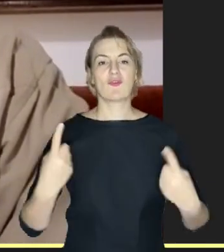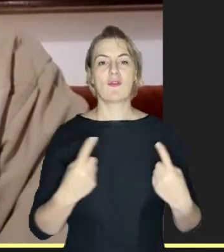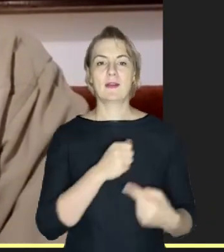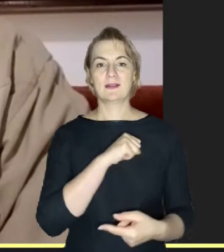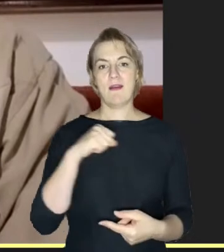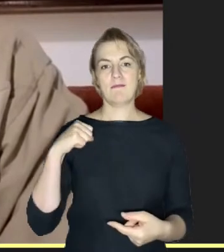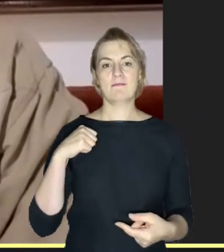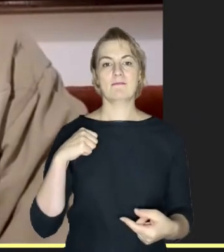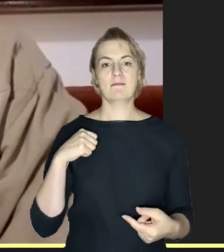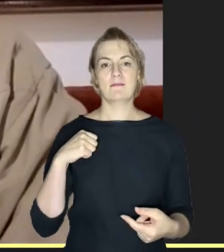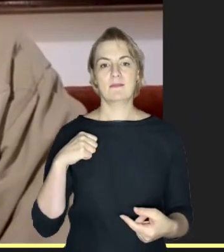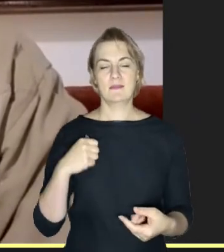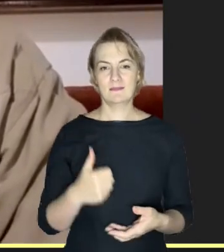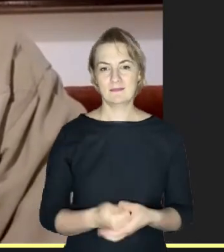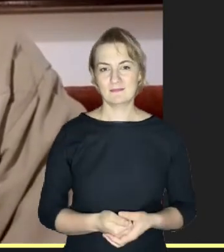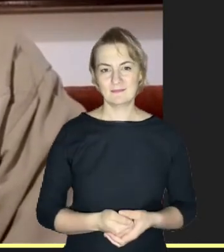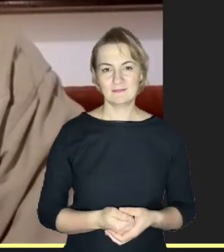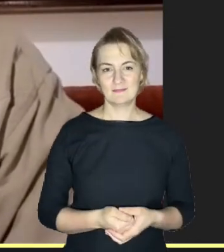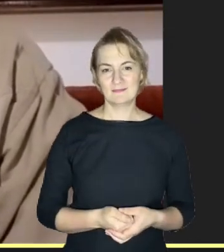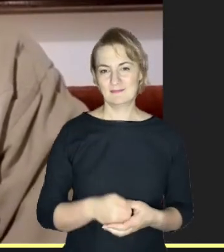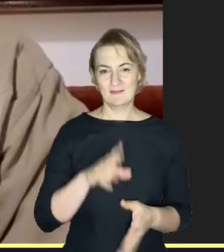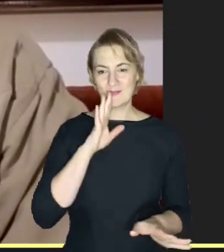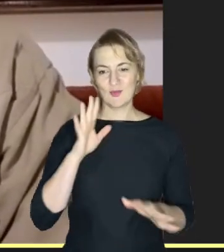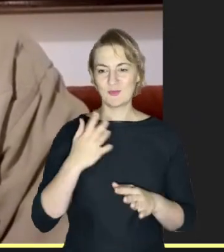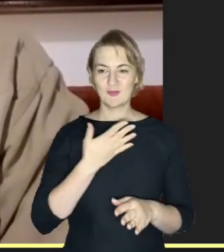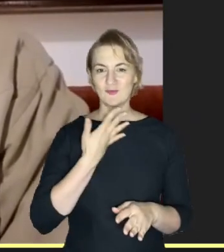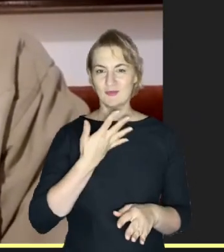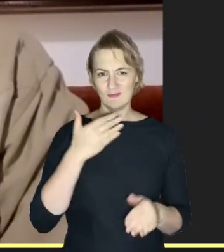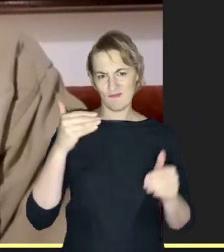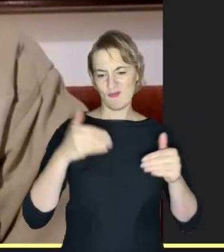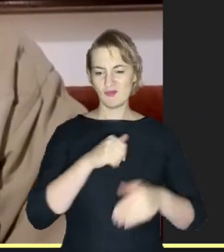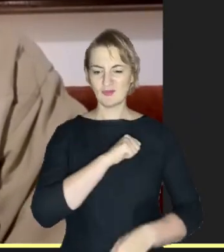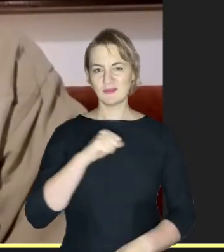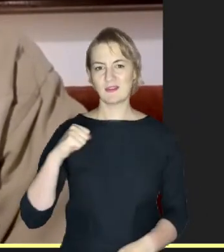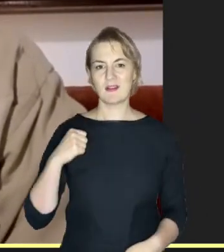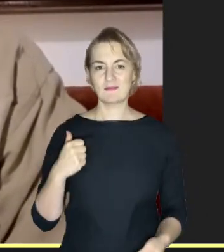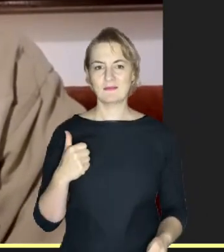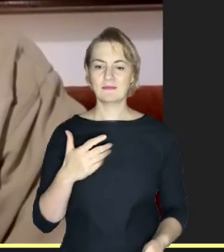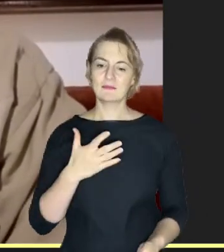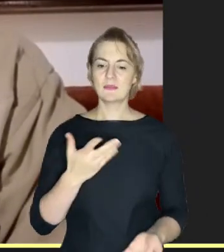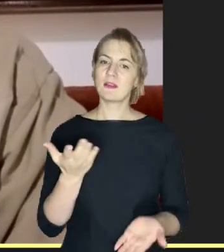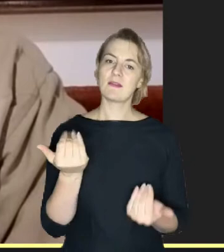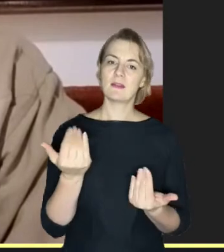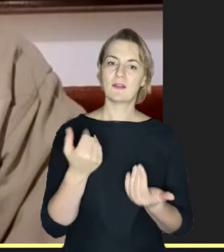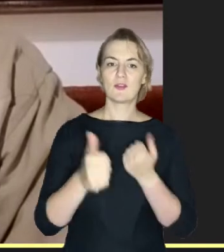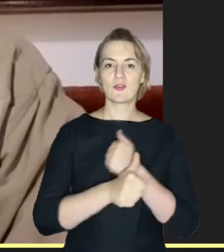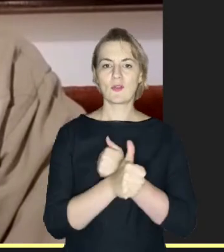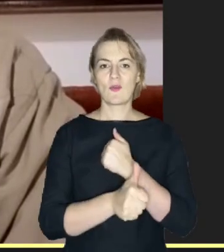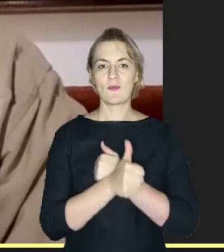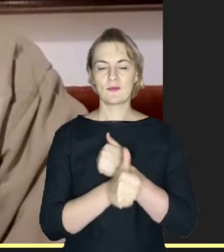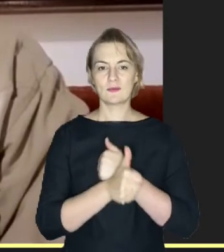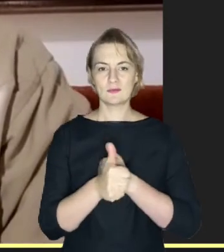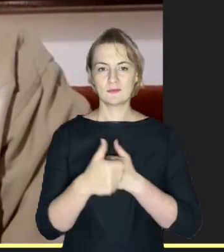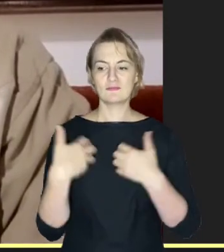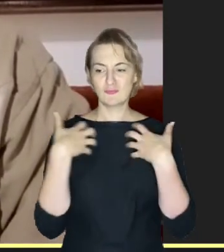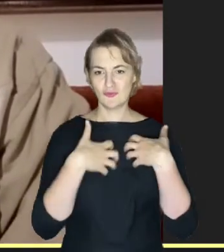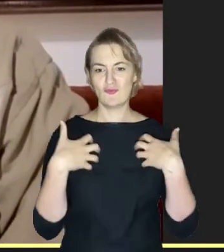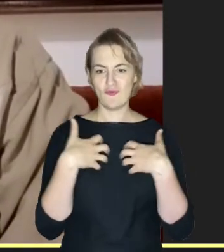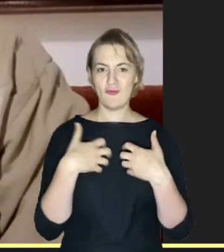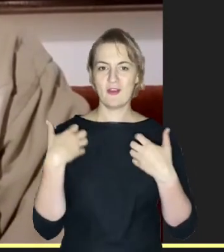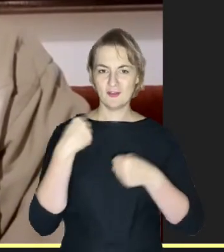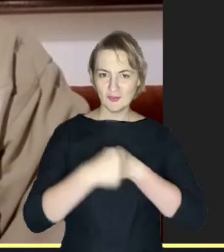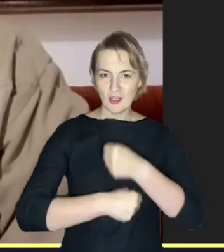że to jest właśnie to szaleństwo oddzielenia, że my musimy mieć dowody na to, że natura rzeczywiście działa. I